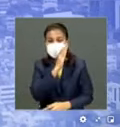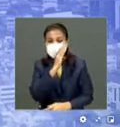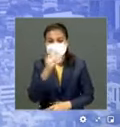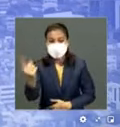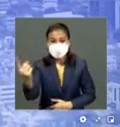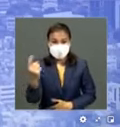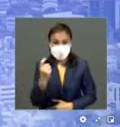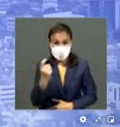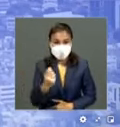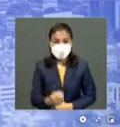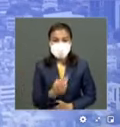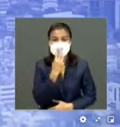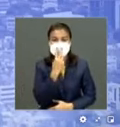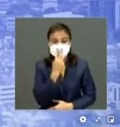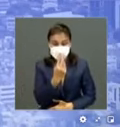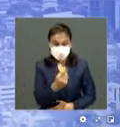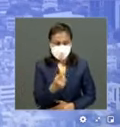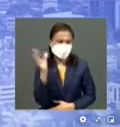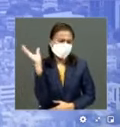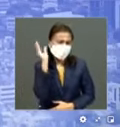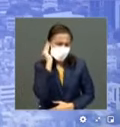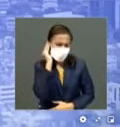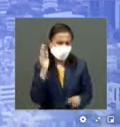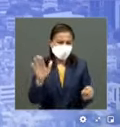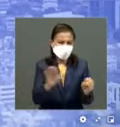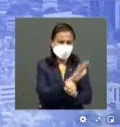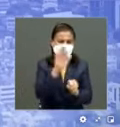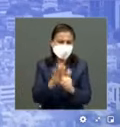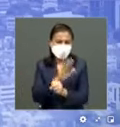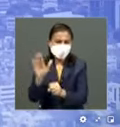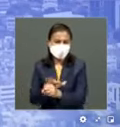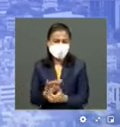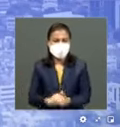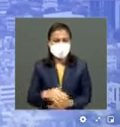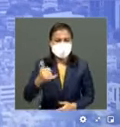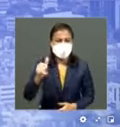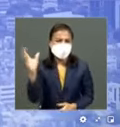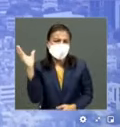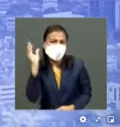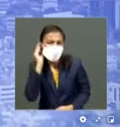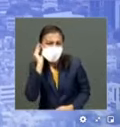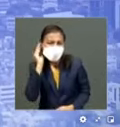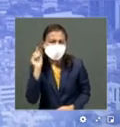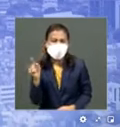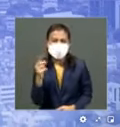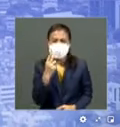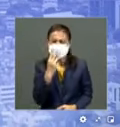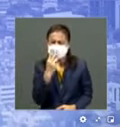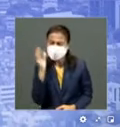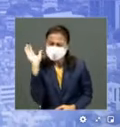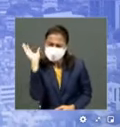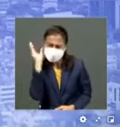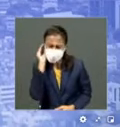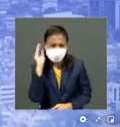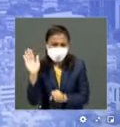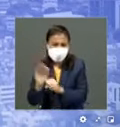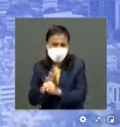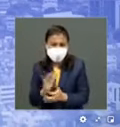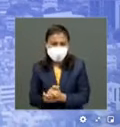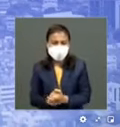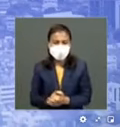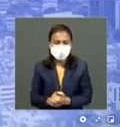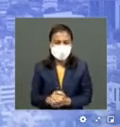ขอให้ฟังความรอบด้านนะคะบางทีได้ข้อมูลข่าวสารจากแหล่งใดแหล่งหนึ่งเนี่ยอยากให้ท่านต